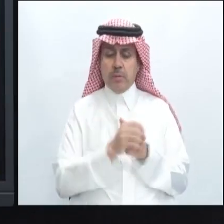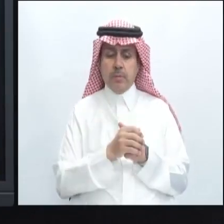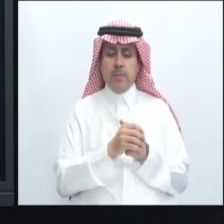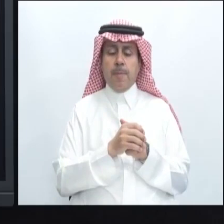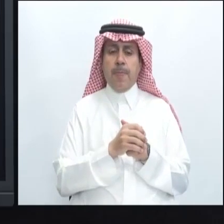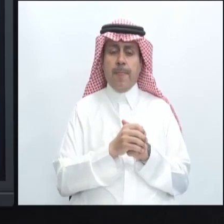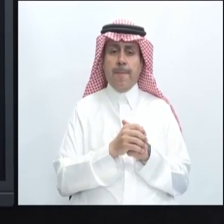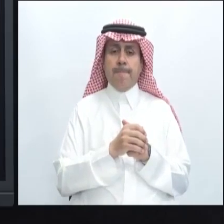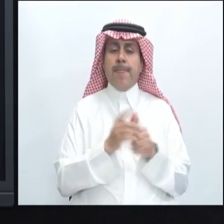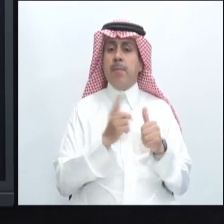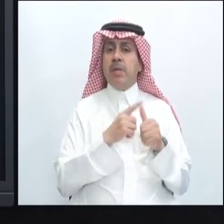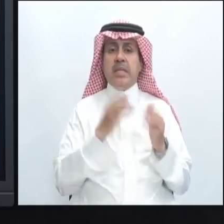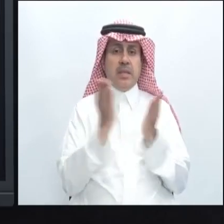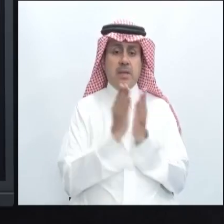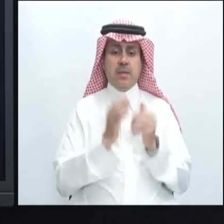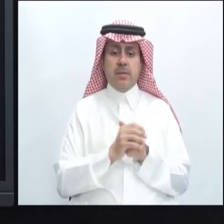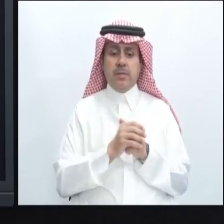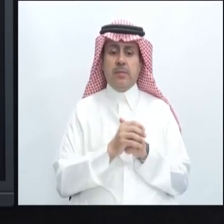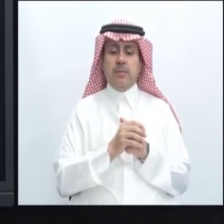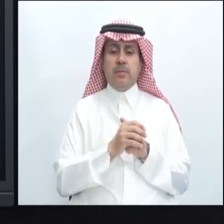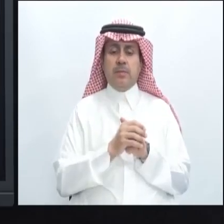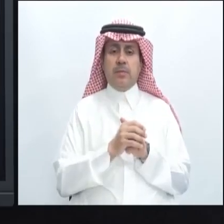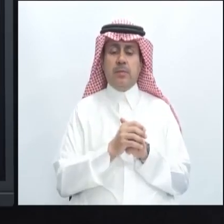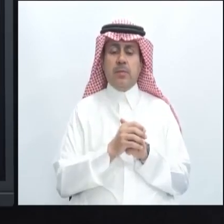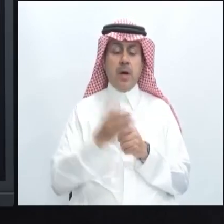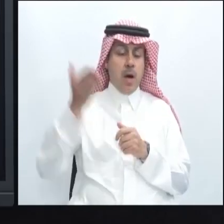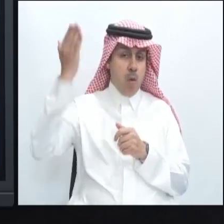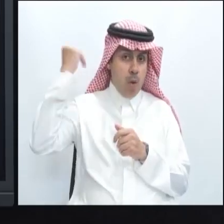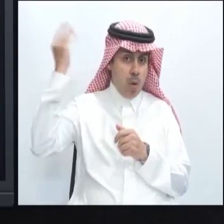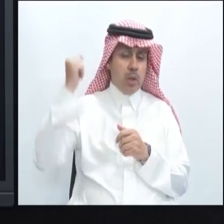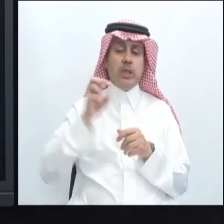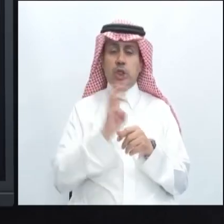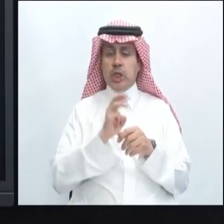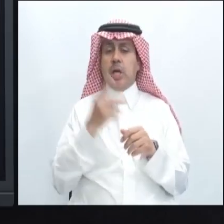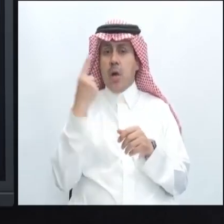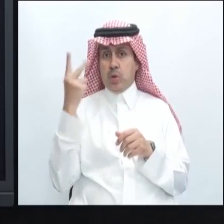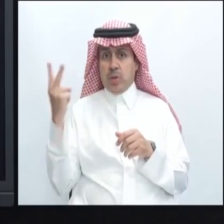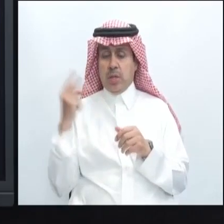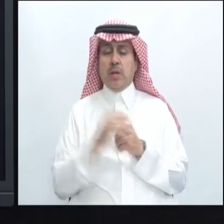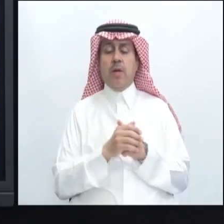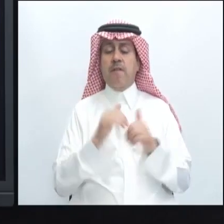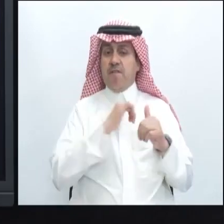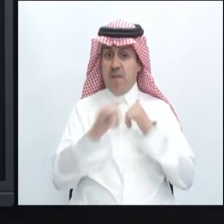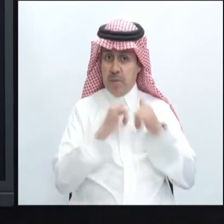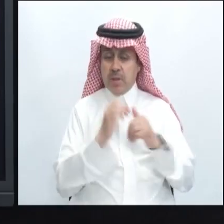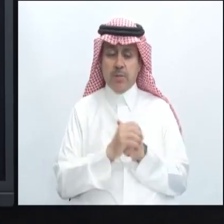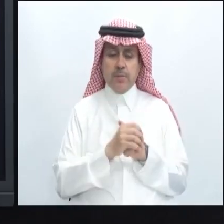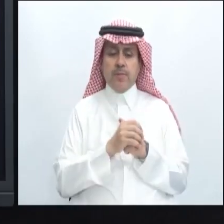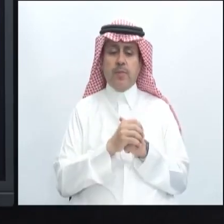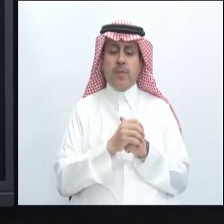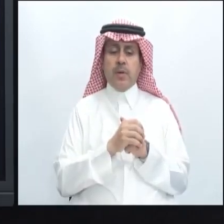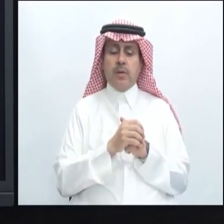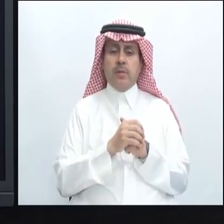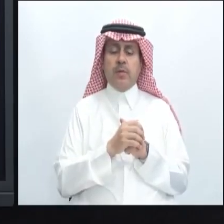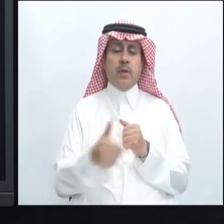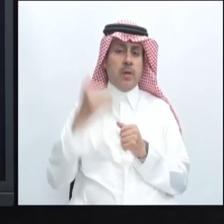كانت في بدايه الدرس قد يكون في السابق لدينا شركه او شركتين في هذا المجال وقد تكون هنالك